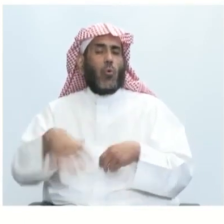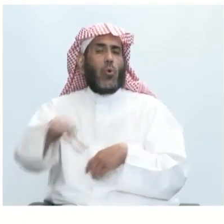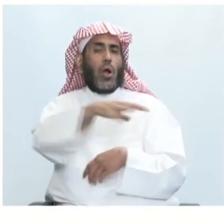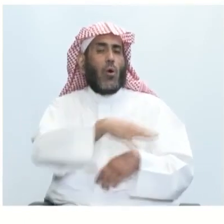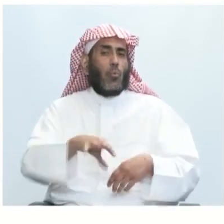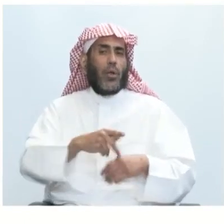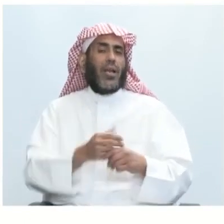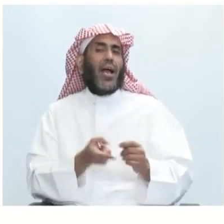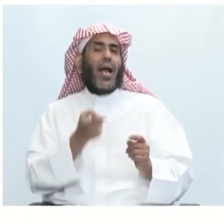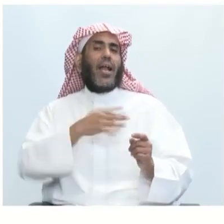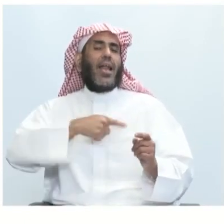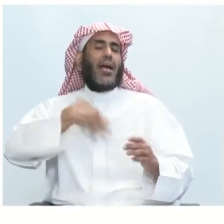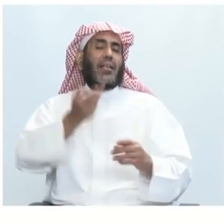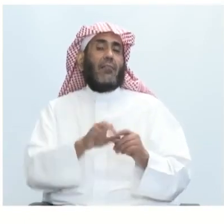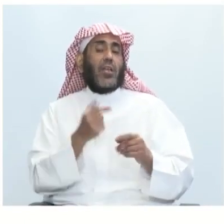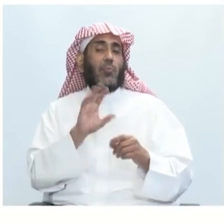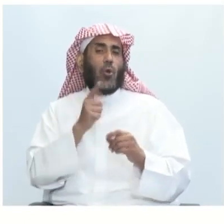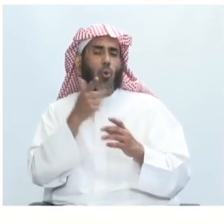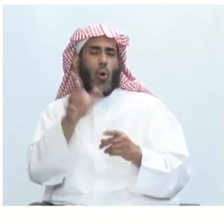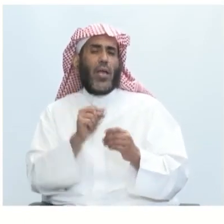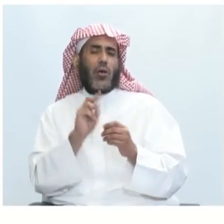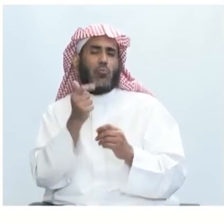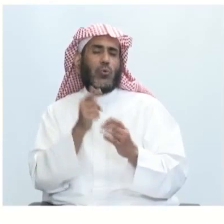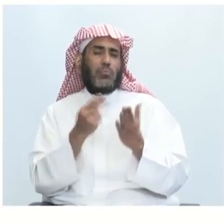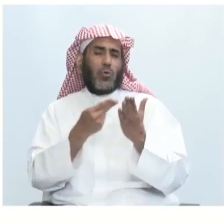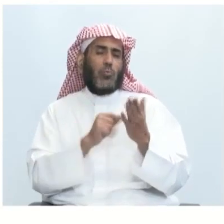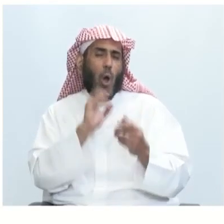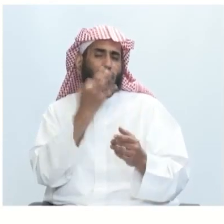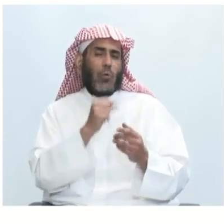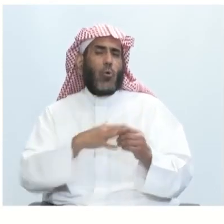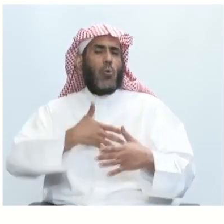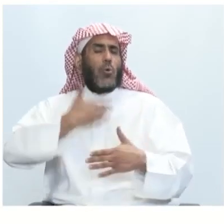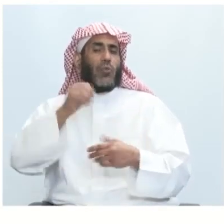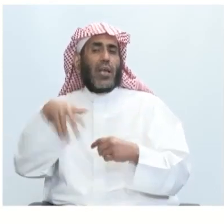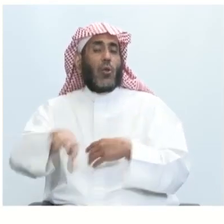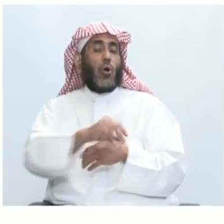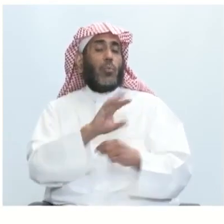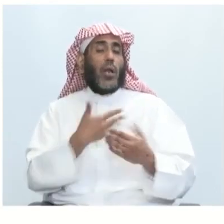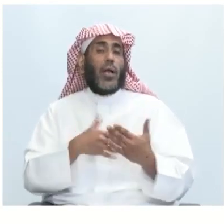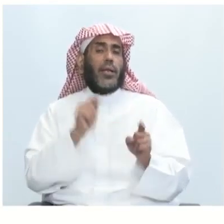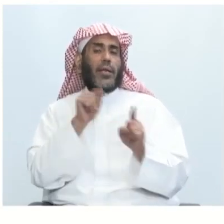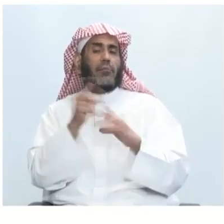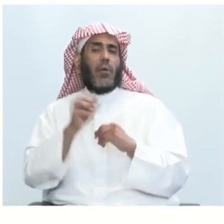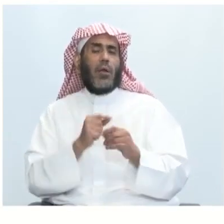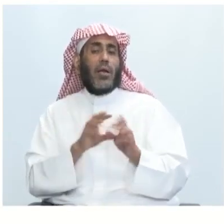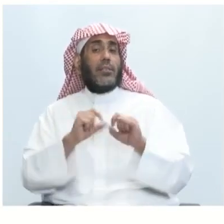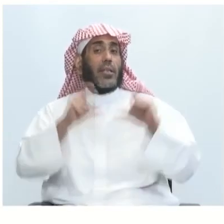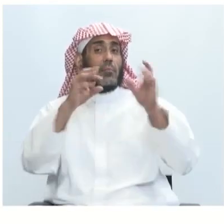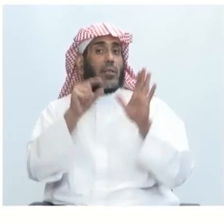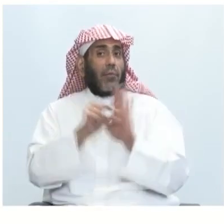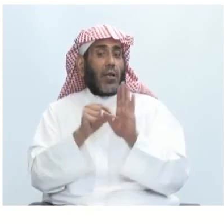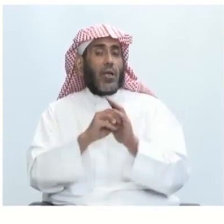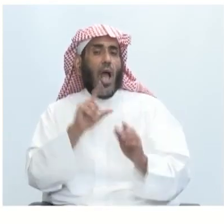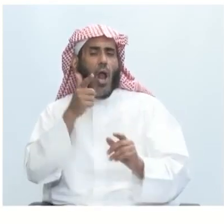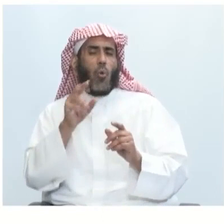اغراضهم اذا اللغه هي رموز منطوقه ومكتوبه يعبر بها كل قوم عن اغراضهم الدليل هنا من هذه الفقره